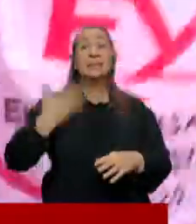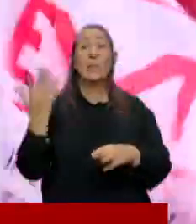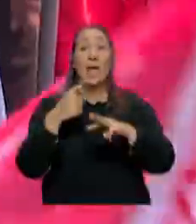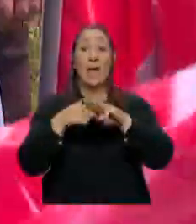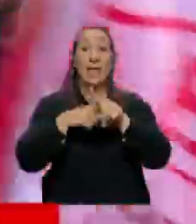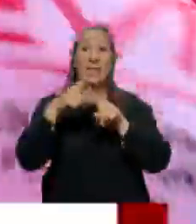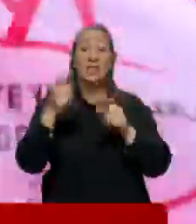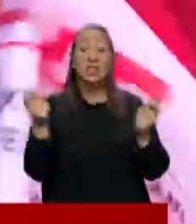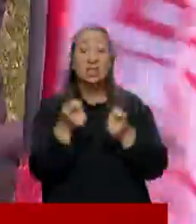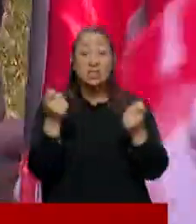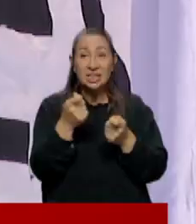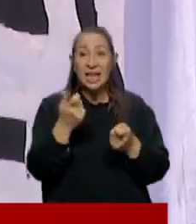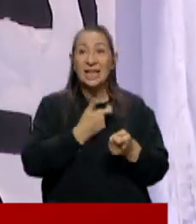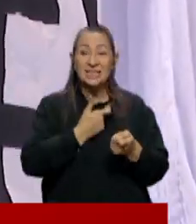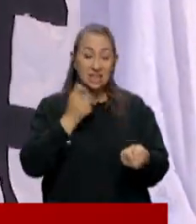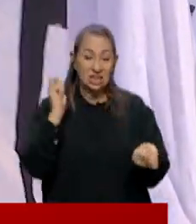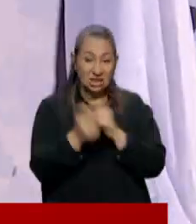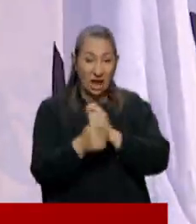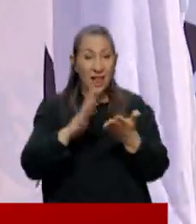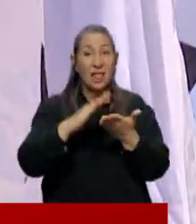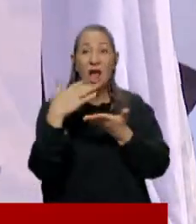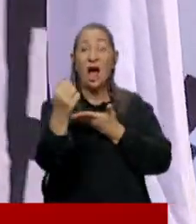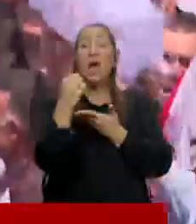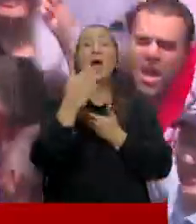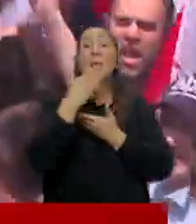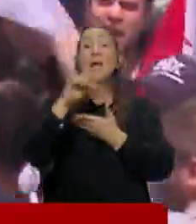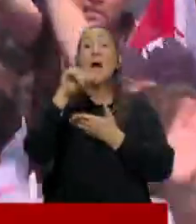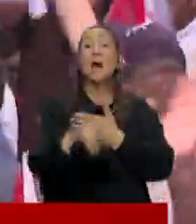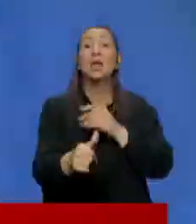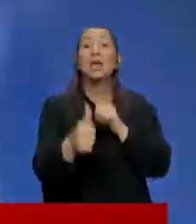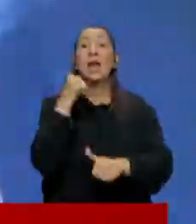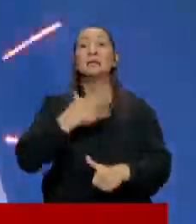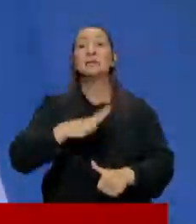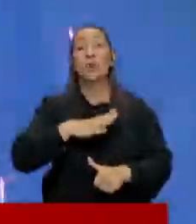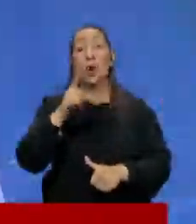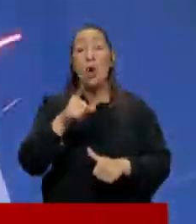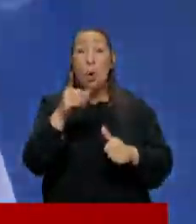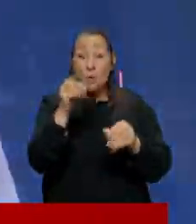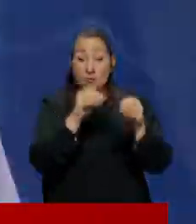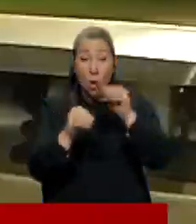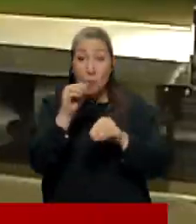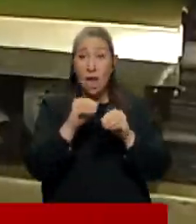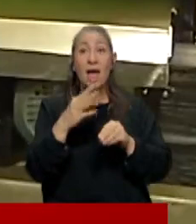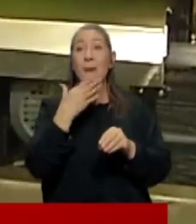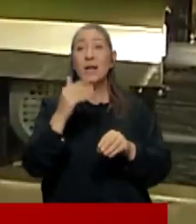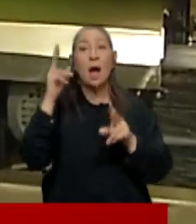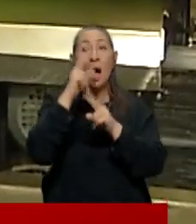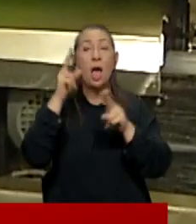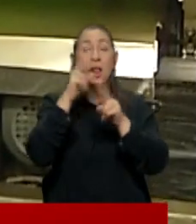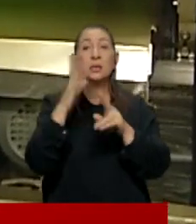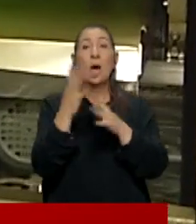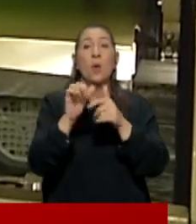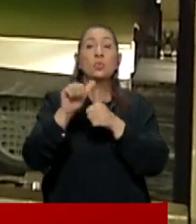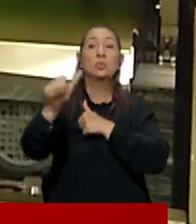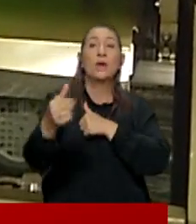eyt'ler çalışırken yasa değişikliğiyle ellerinden alınan emekli haklarını geri istiyor bulunan formüllerse emeklilik hayallerini